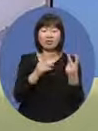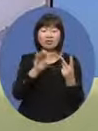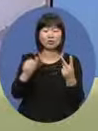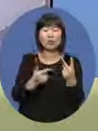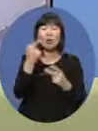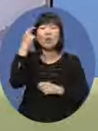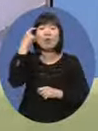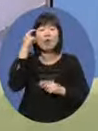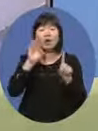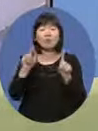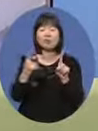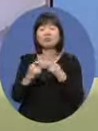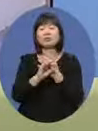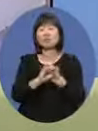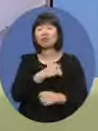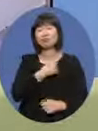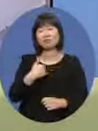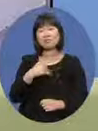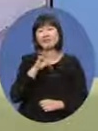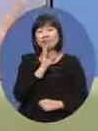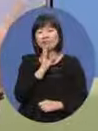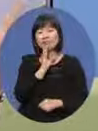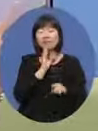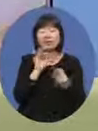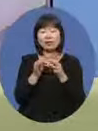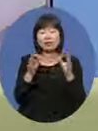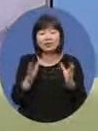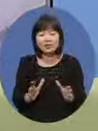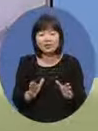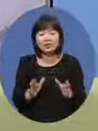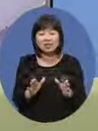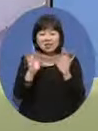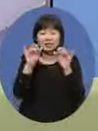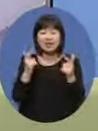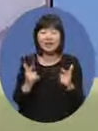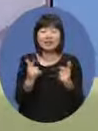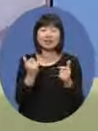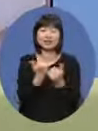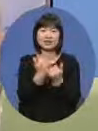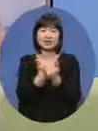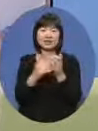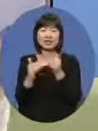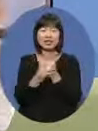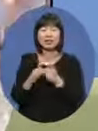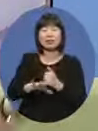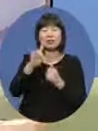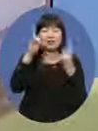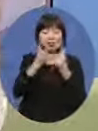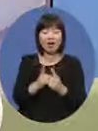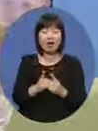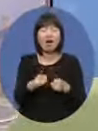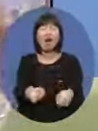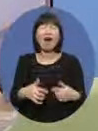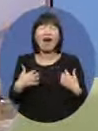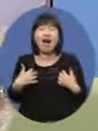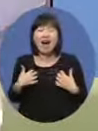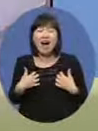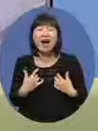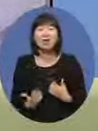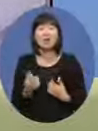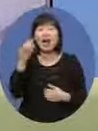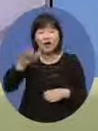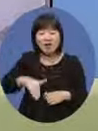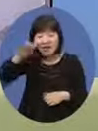그냥 한 번만 있으면 좋겠는데. 근데 이게 이렇잖아요. 오래간만에 그래도 안 보던 친척들이니까 네. 우선 만나면 반가워, 어서 와, 어서 와